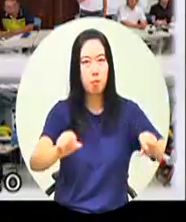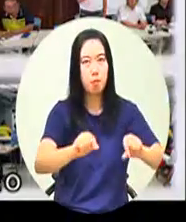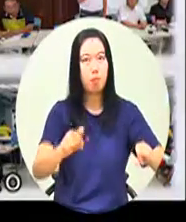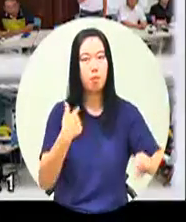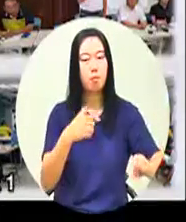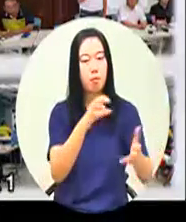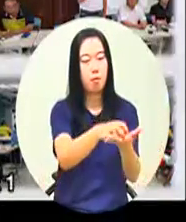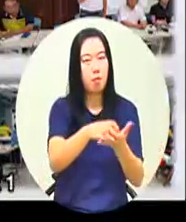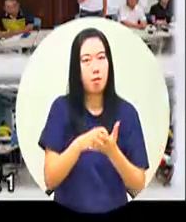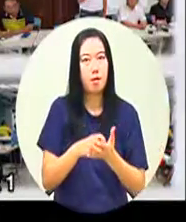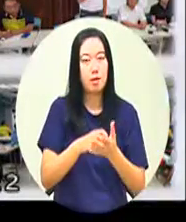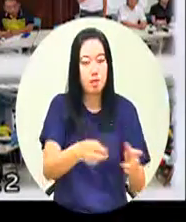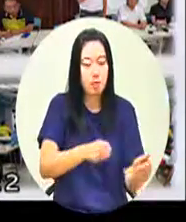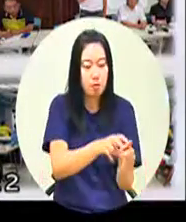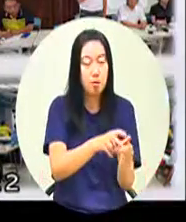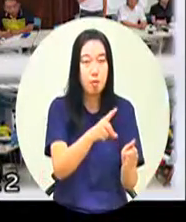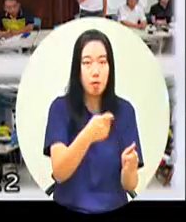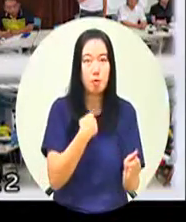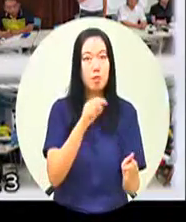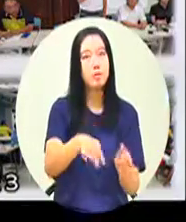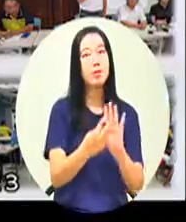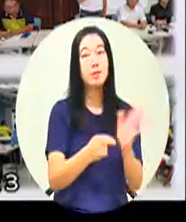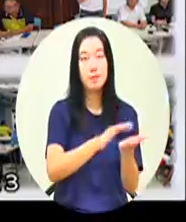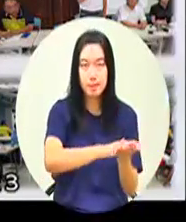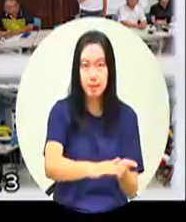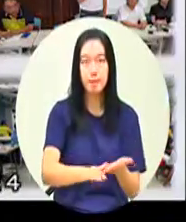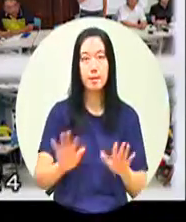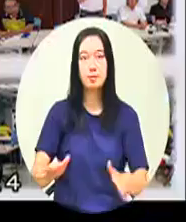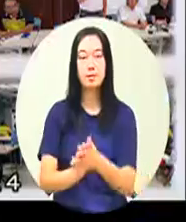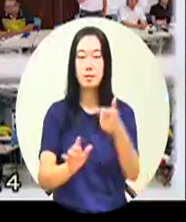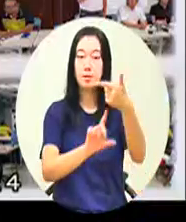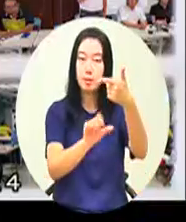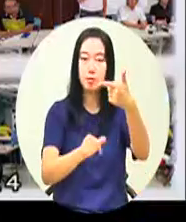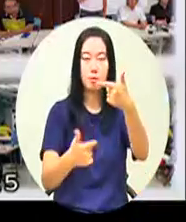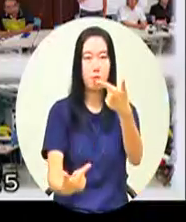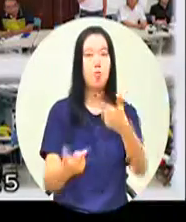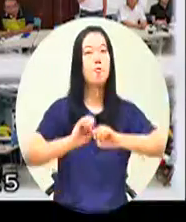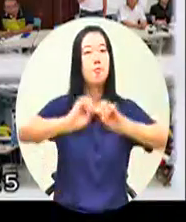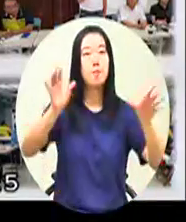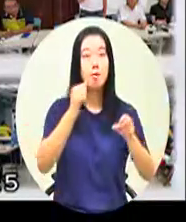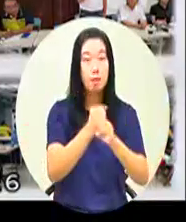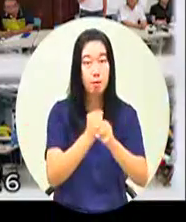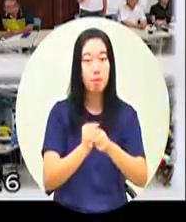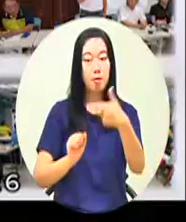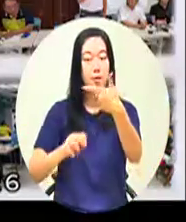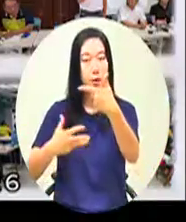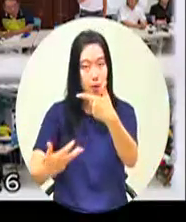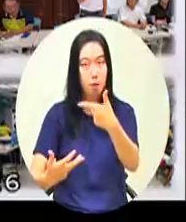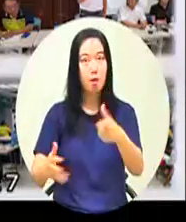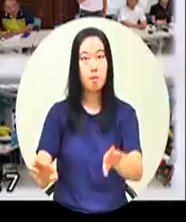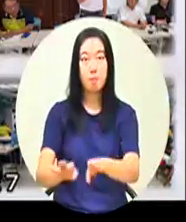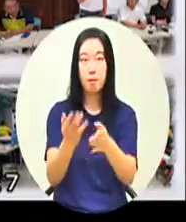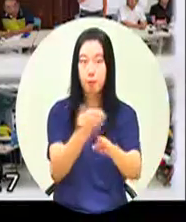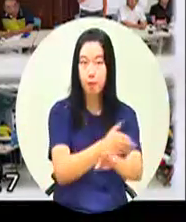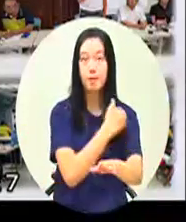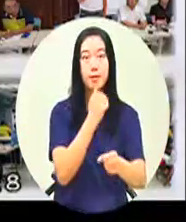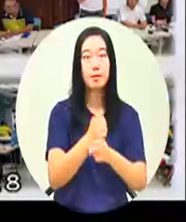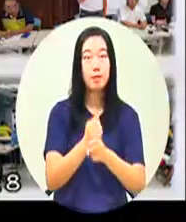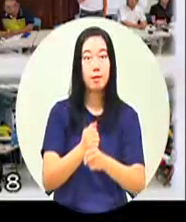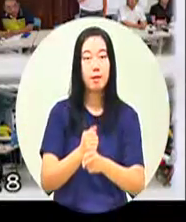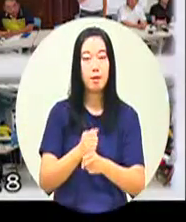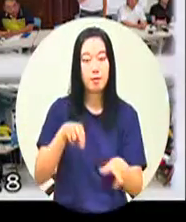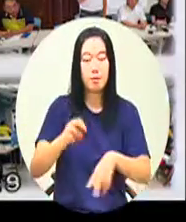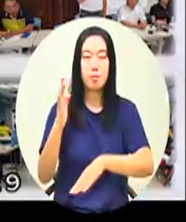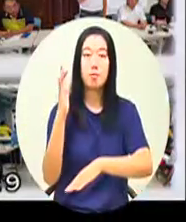灯的问题。那这个部分我们也已经在6月6号发布实施，然后6月8号生效。那行政院也在9月9号备